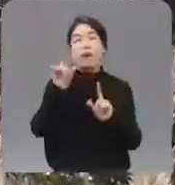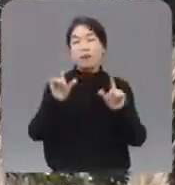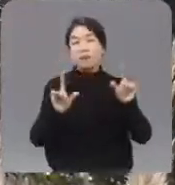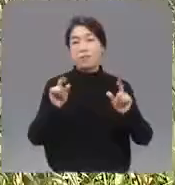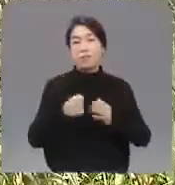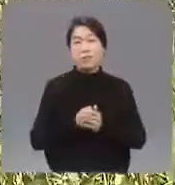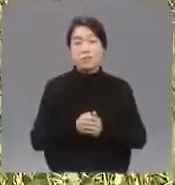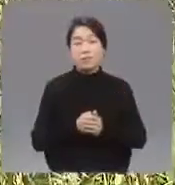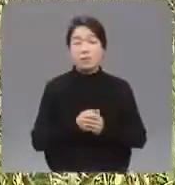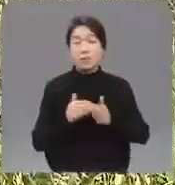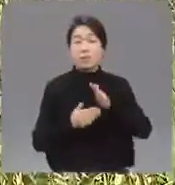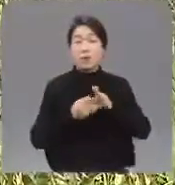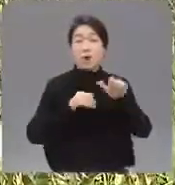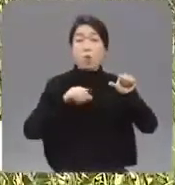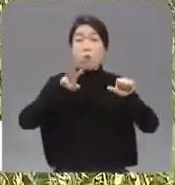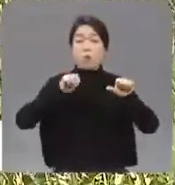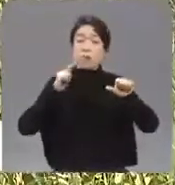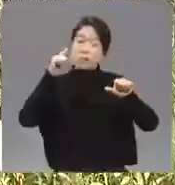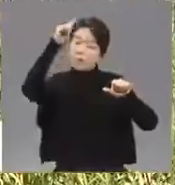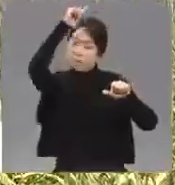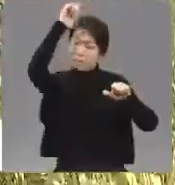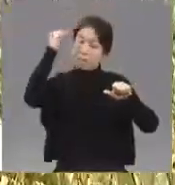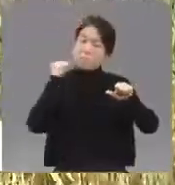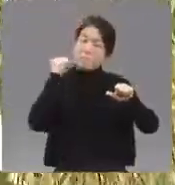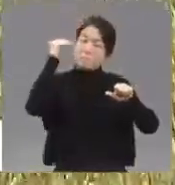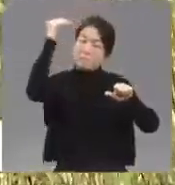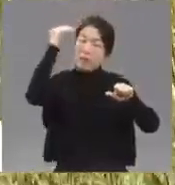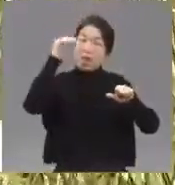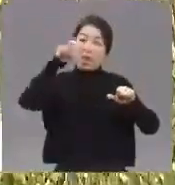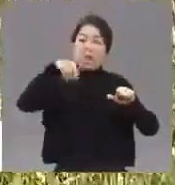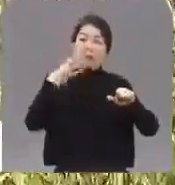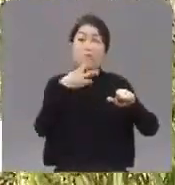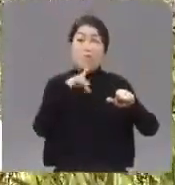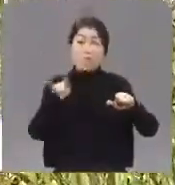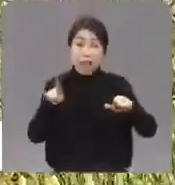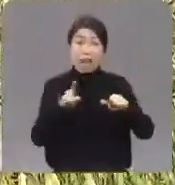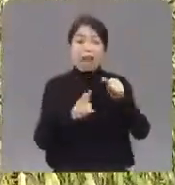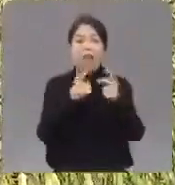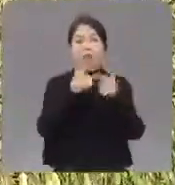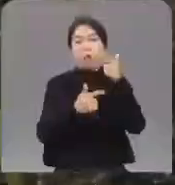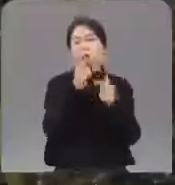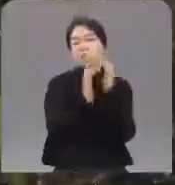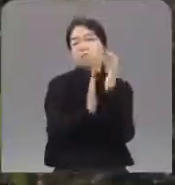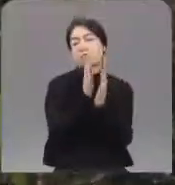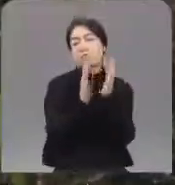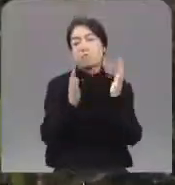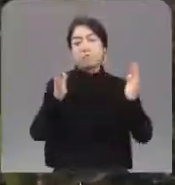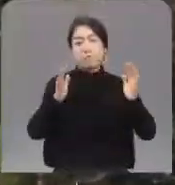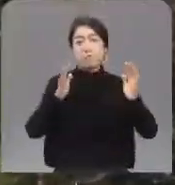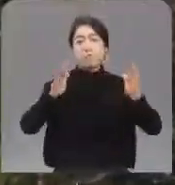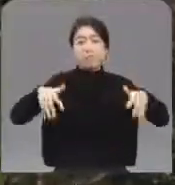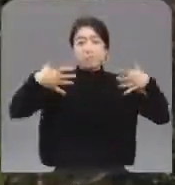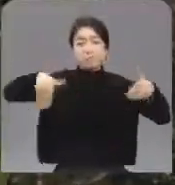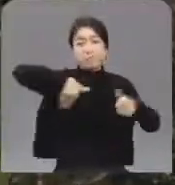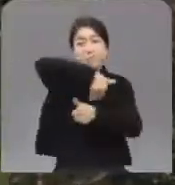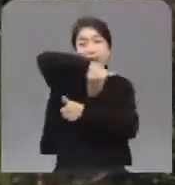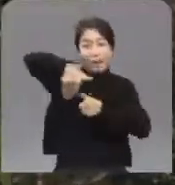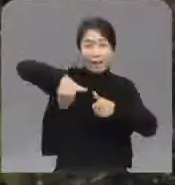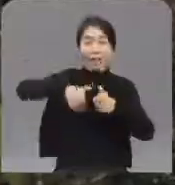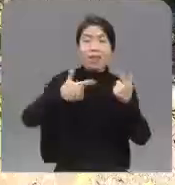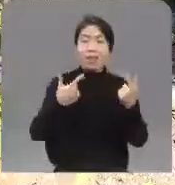최고 5m 자라는 키다리 물때도 억새와 갈대 사이에 섞여 가을 분위기를 더합니다